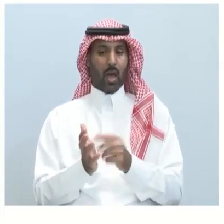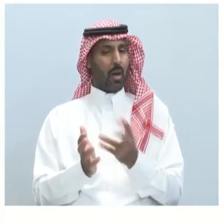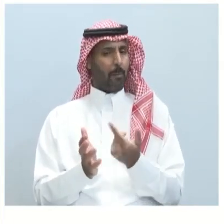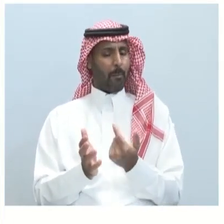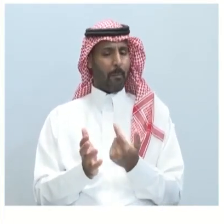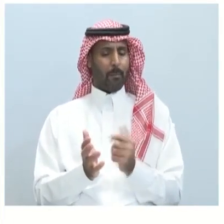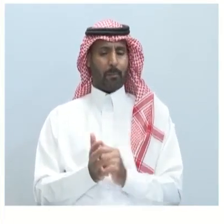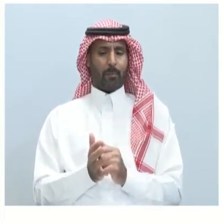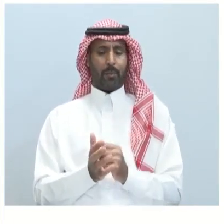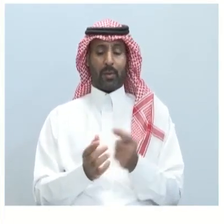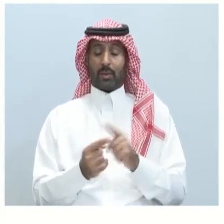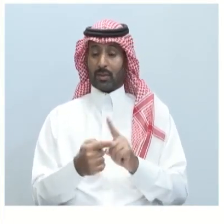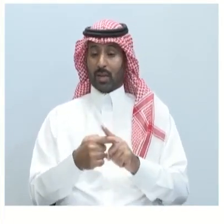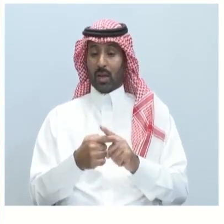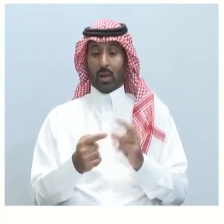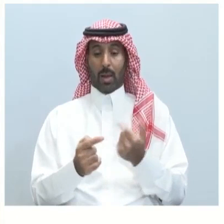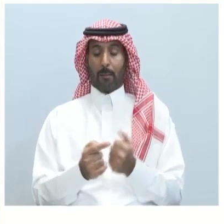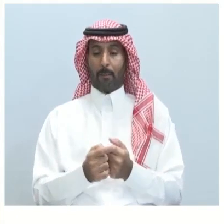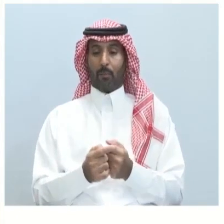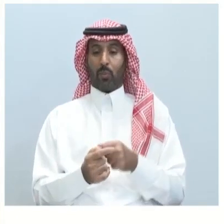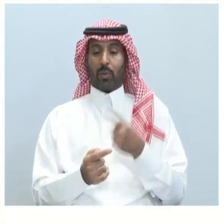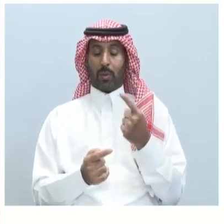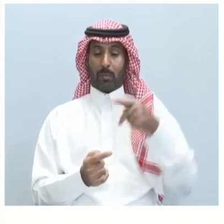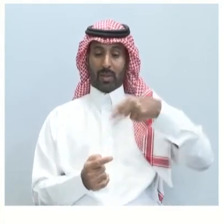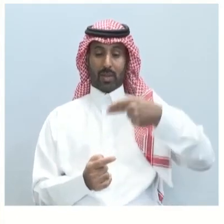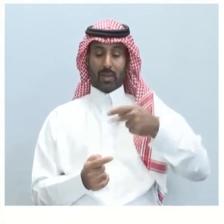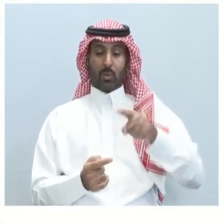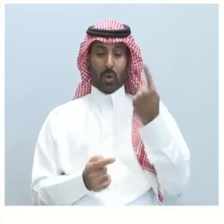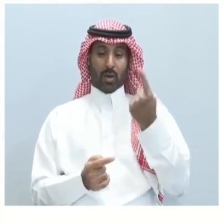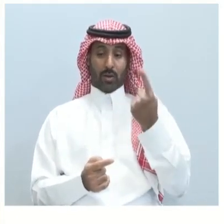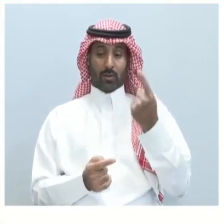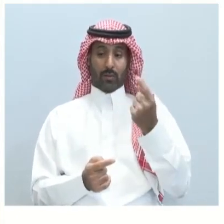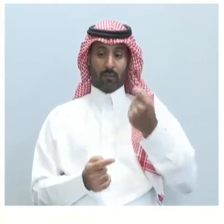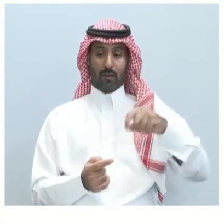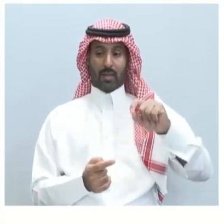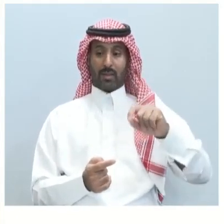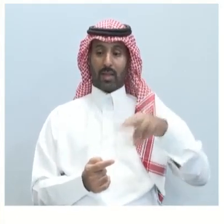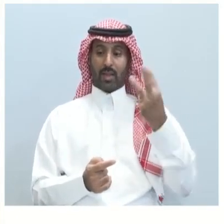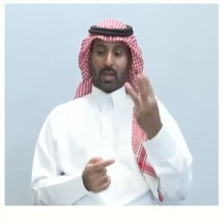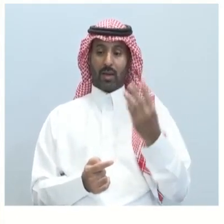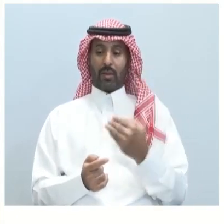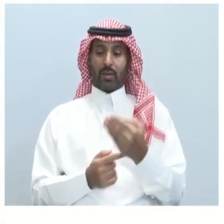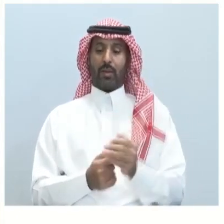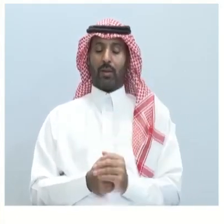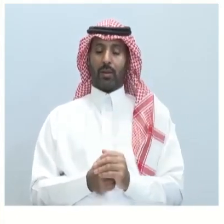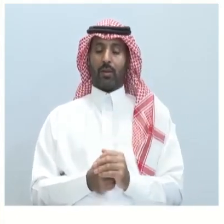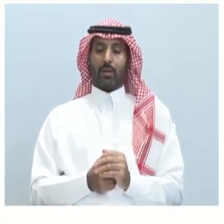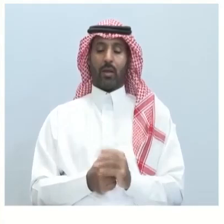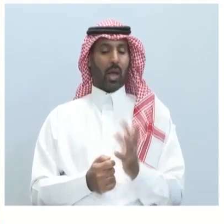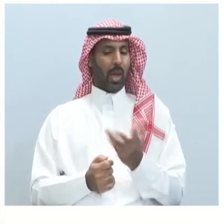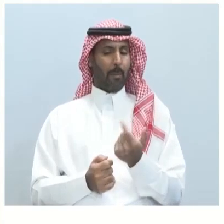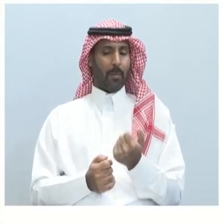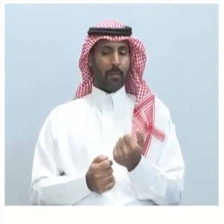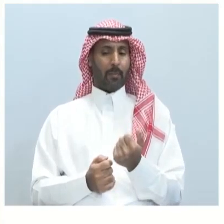ايون الهيدروجين بيساوي كم بيساوي البي اتش واحد فاصله ثلاثه اللي هي قيمه